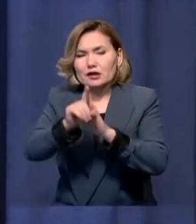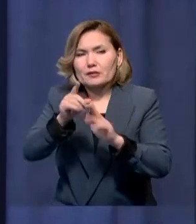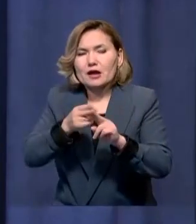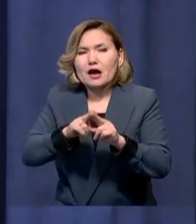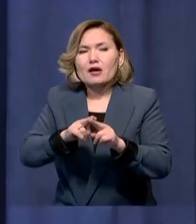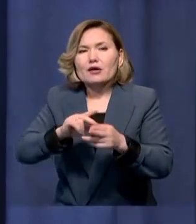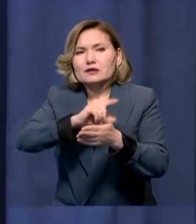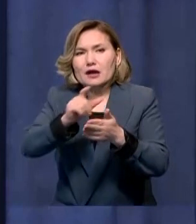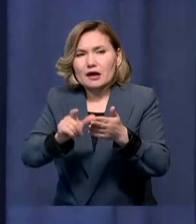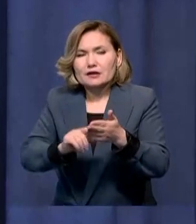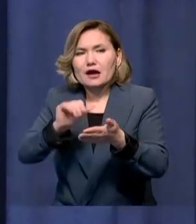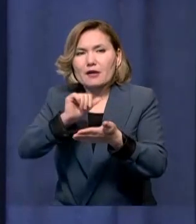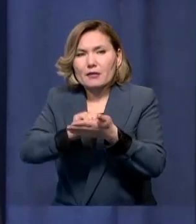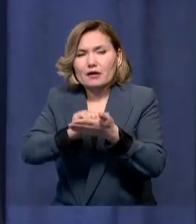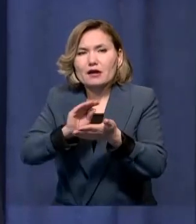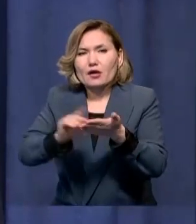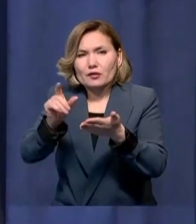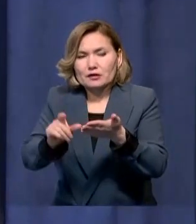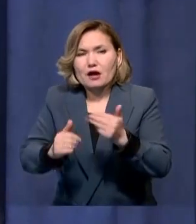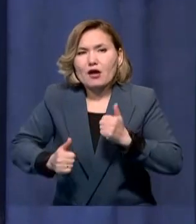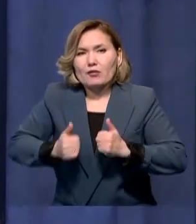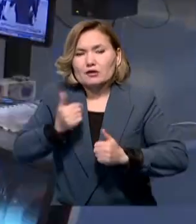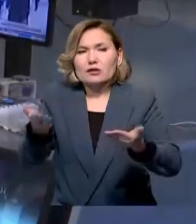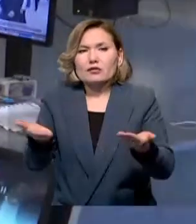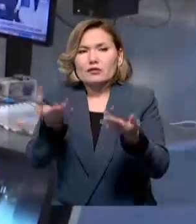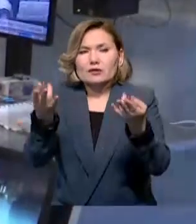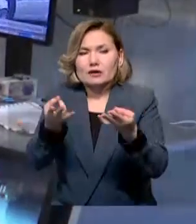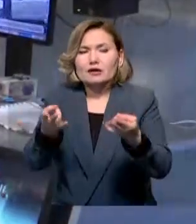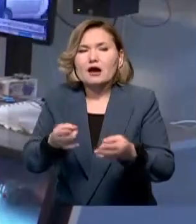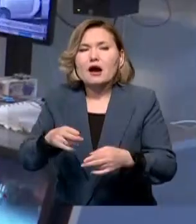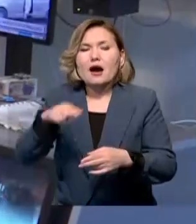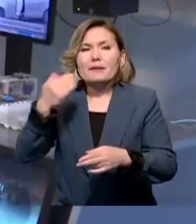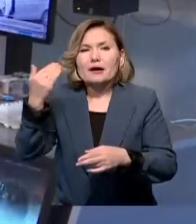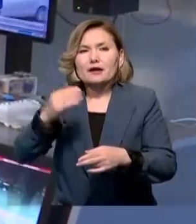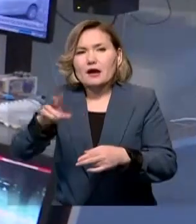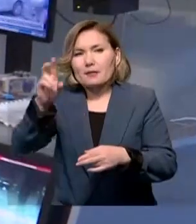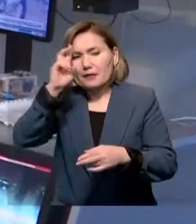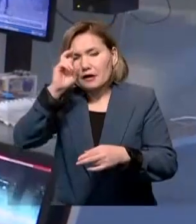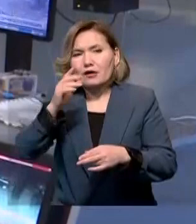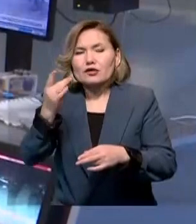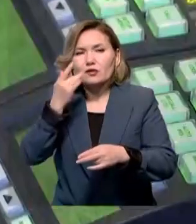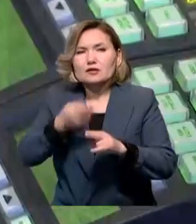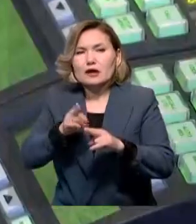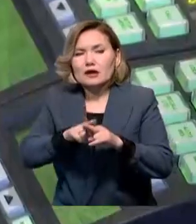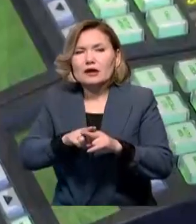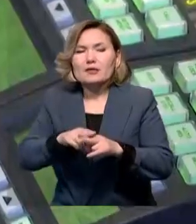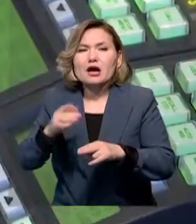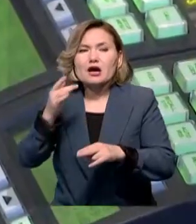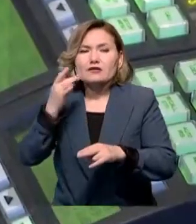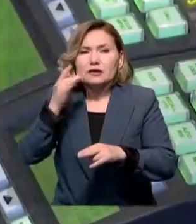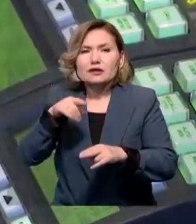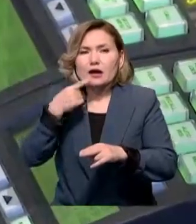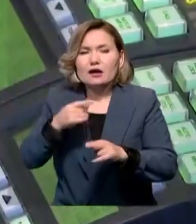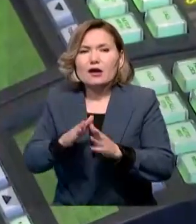редактор деген мамандықтың мәртебесін көтеретін уақыт әлде қашан жетті. Президент мемлекет мүддесін, қоғамның қажеттіліктерін және